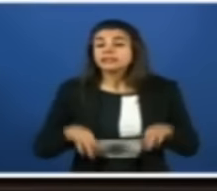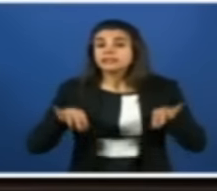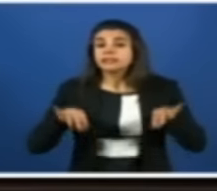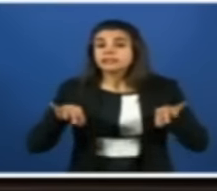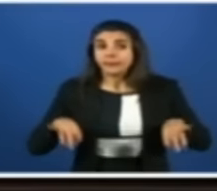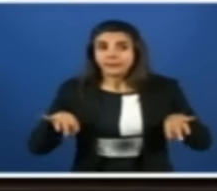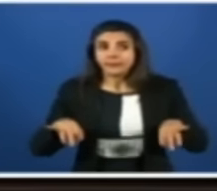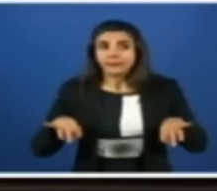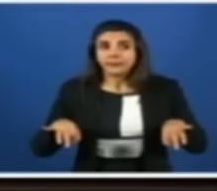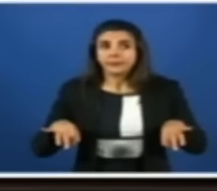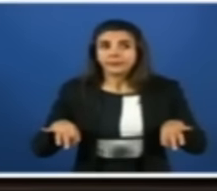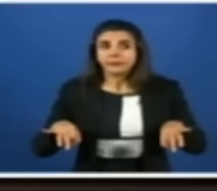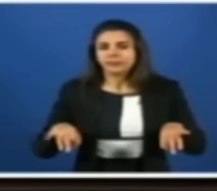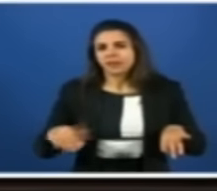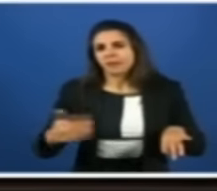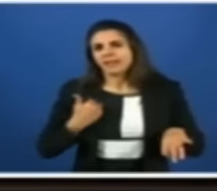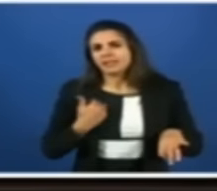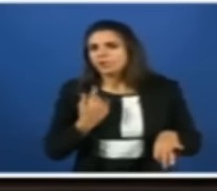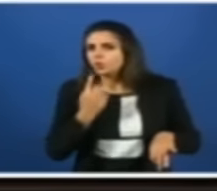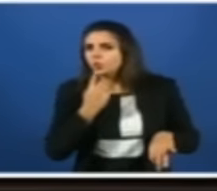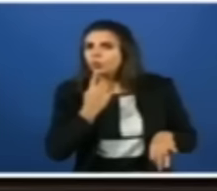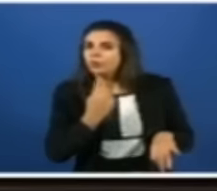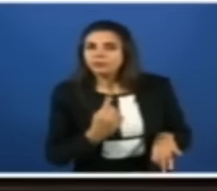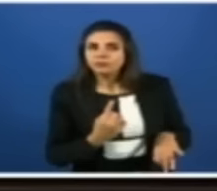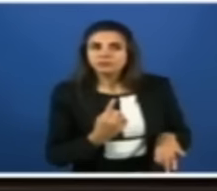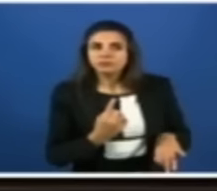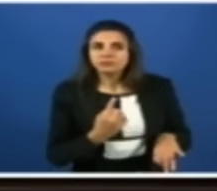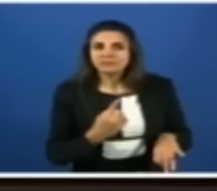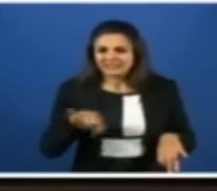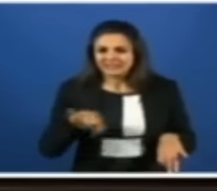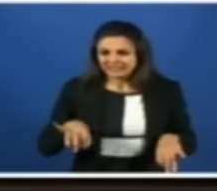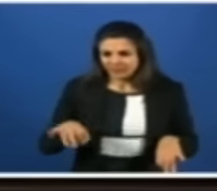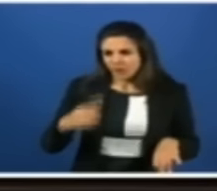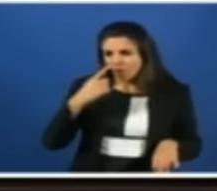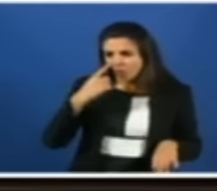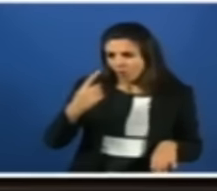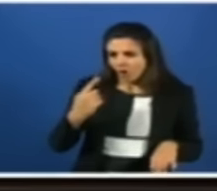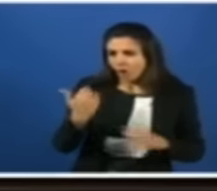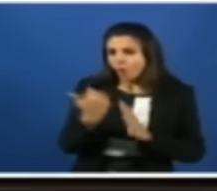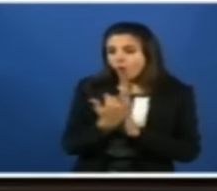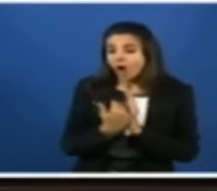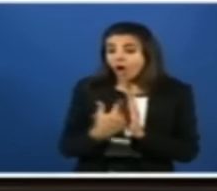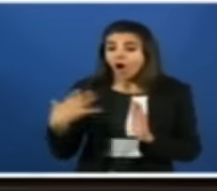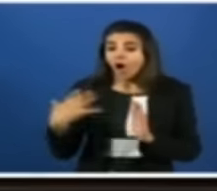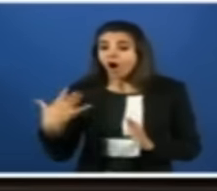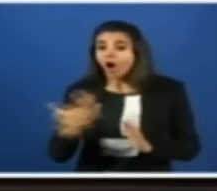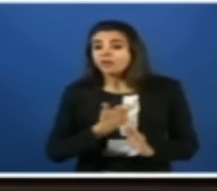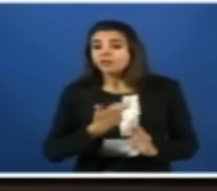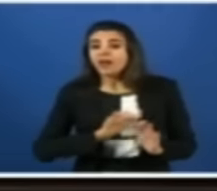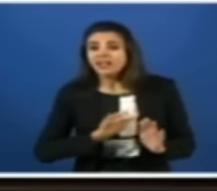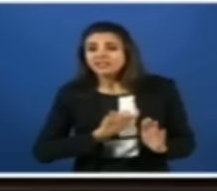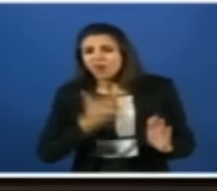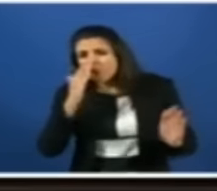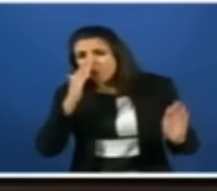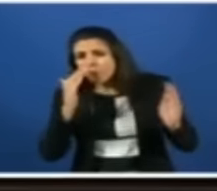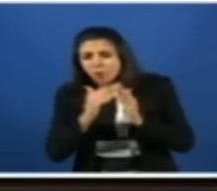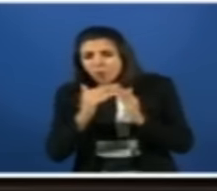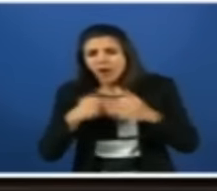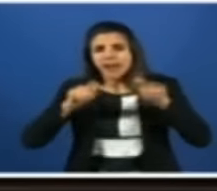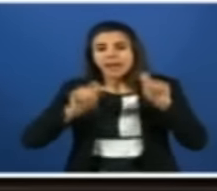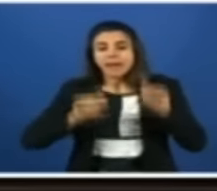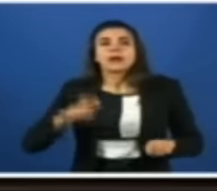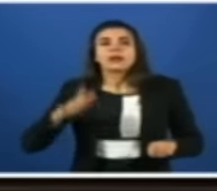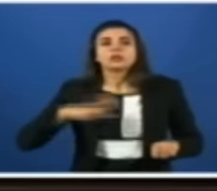Şimdi biz diyoruz ki mevcut durumu anayasaya uygun hale getirelim.